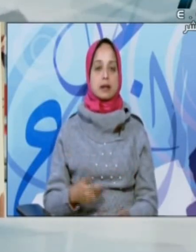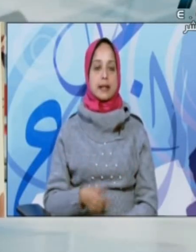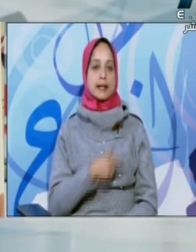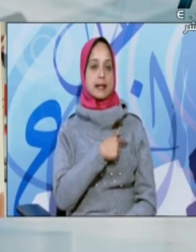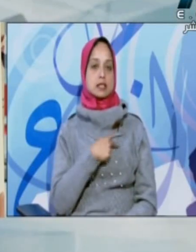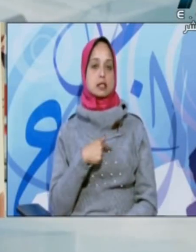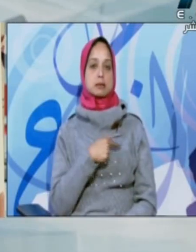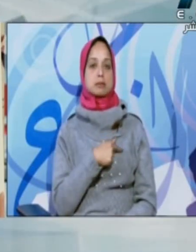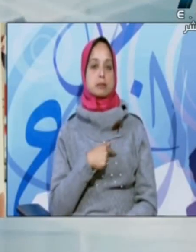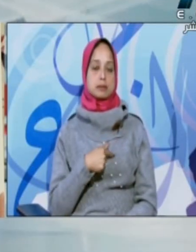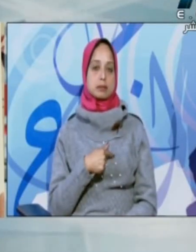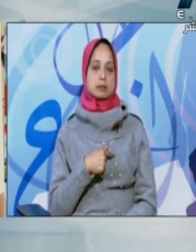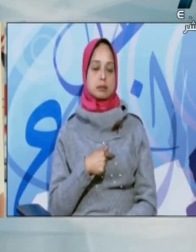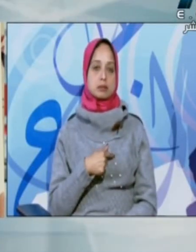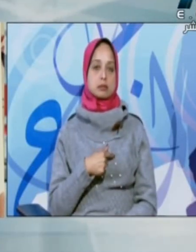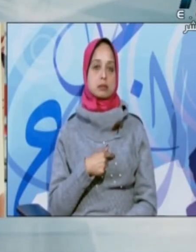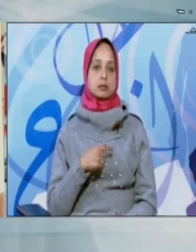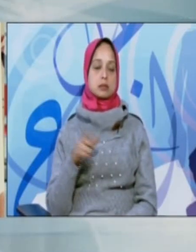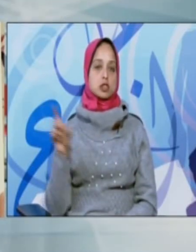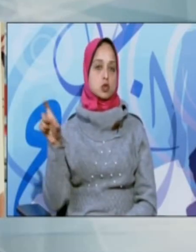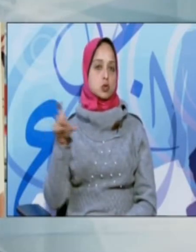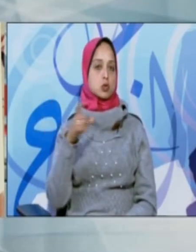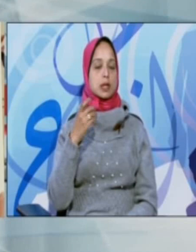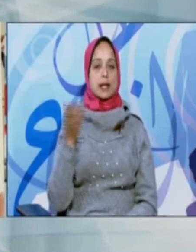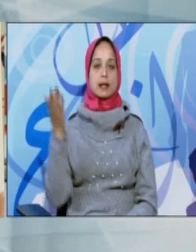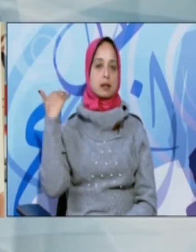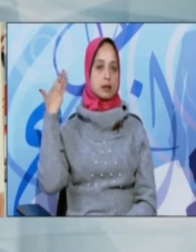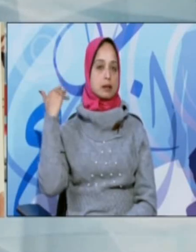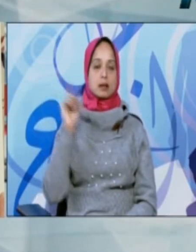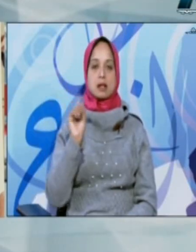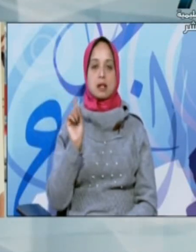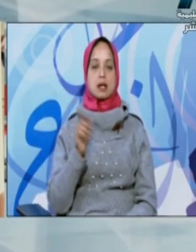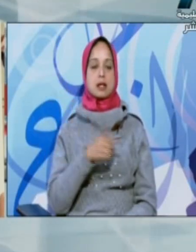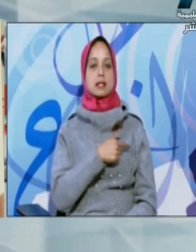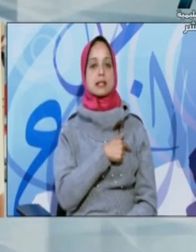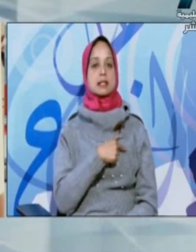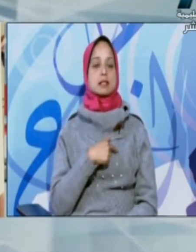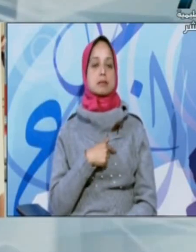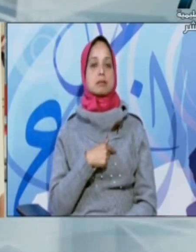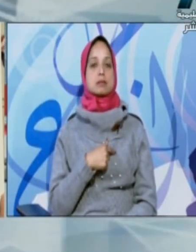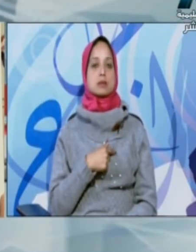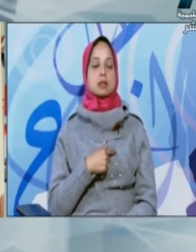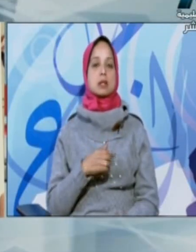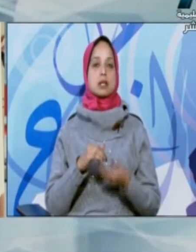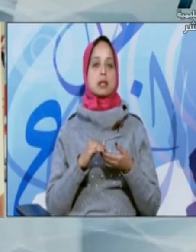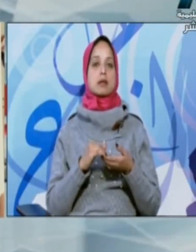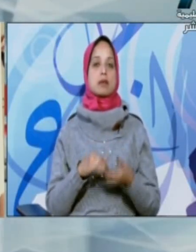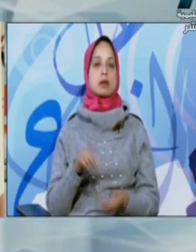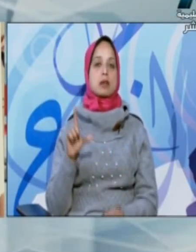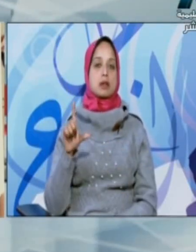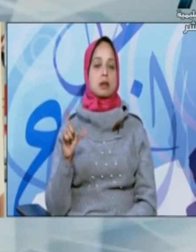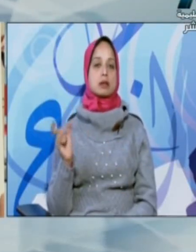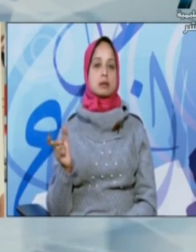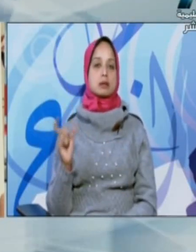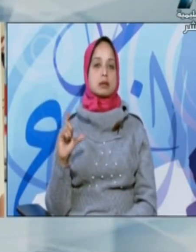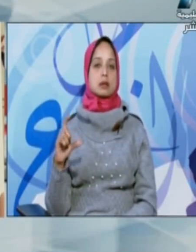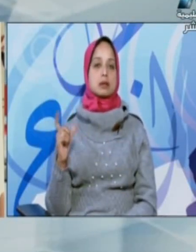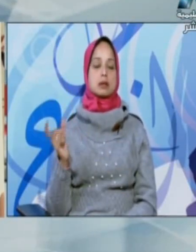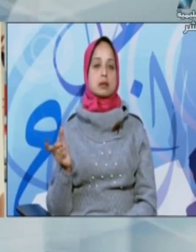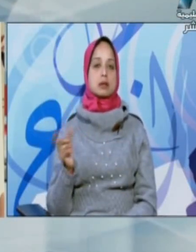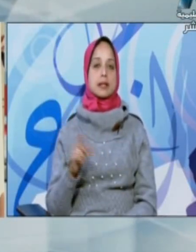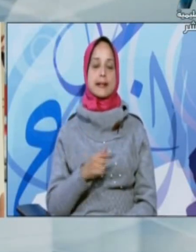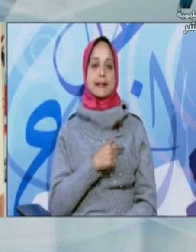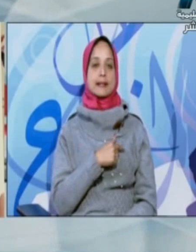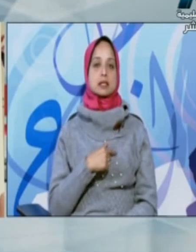اسماء، دي مش تواريخ، دي اسماء. معاهدة لندن اسم وحدث في